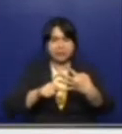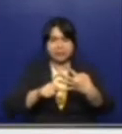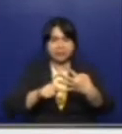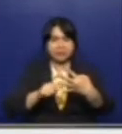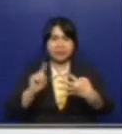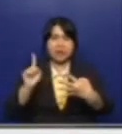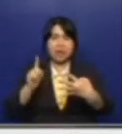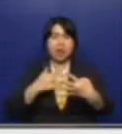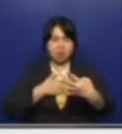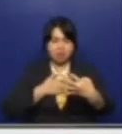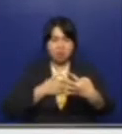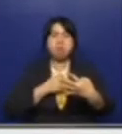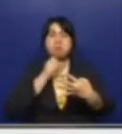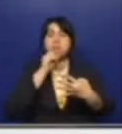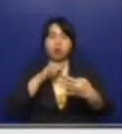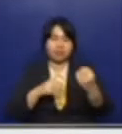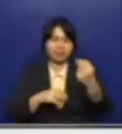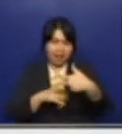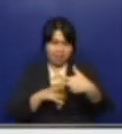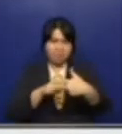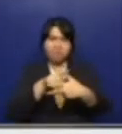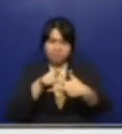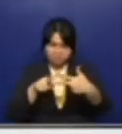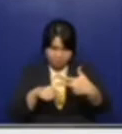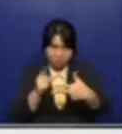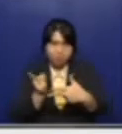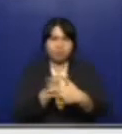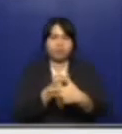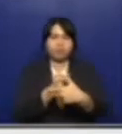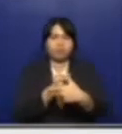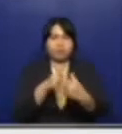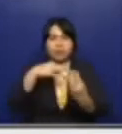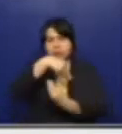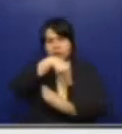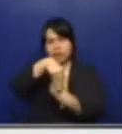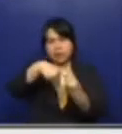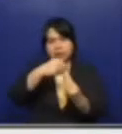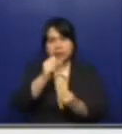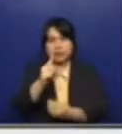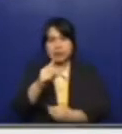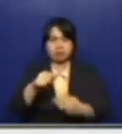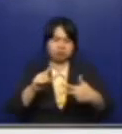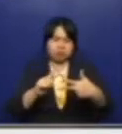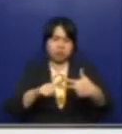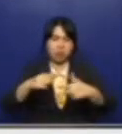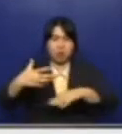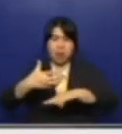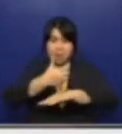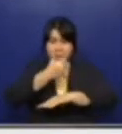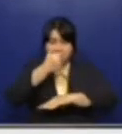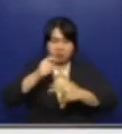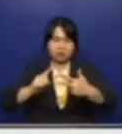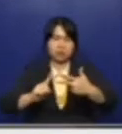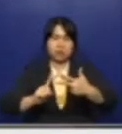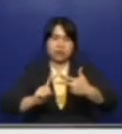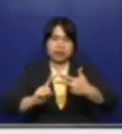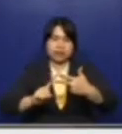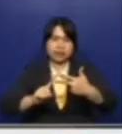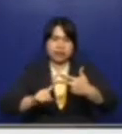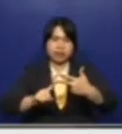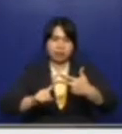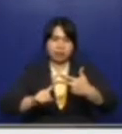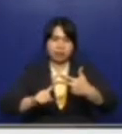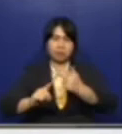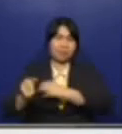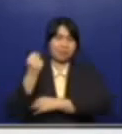ผมอ้าง3ด้าน1เศรษฐกิจ2การเมือง3ความ